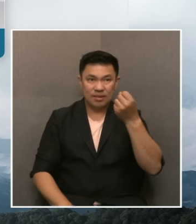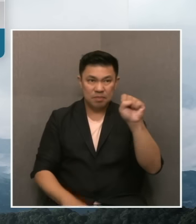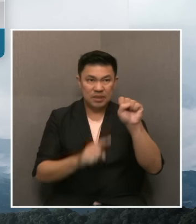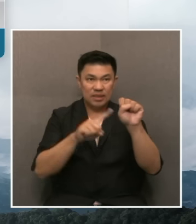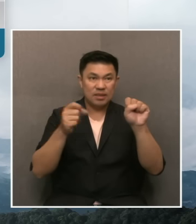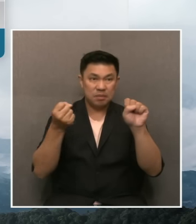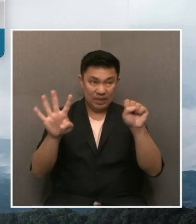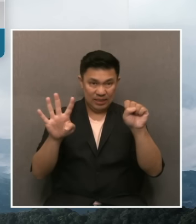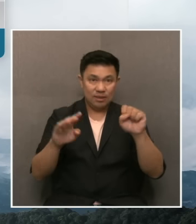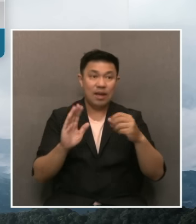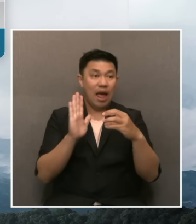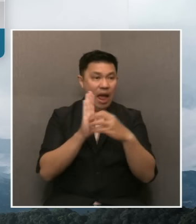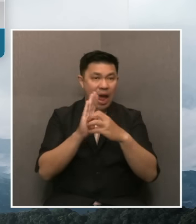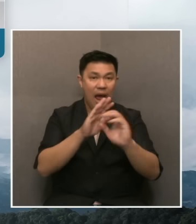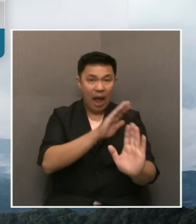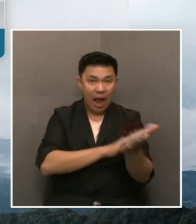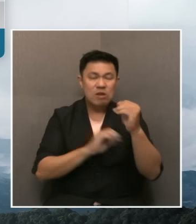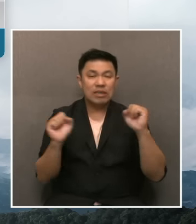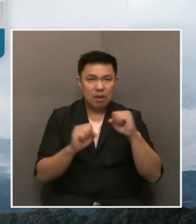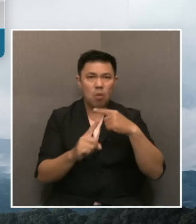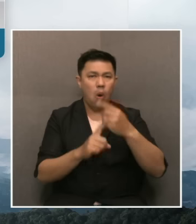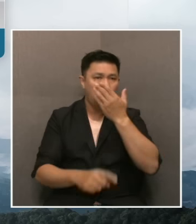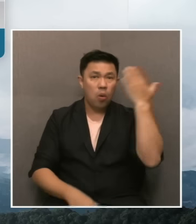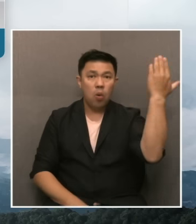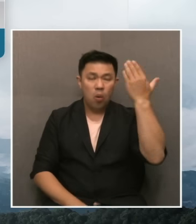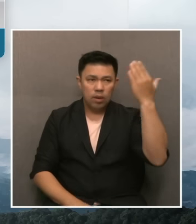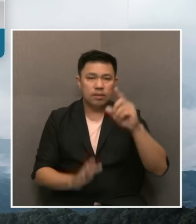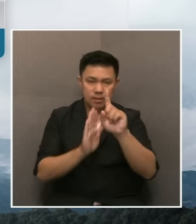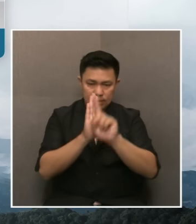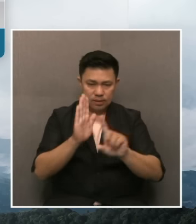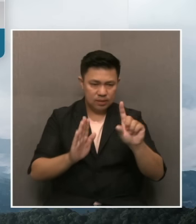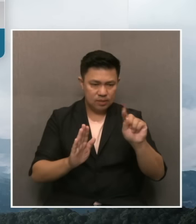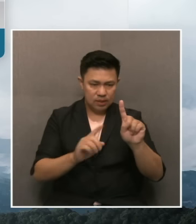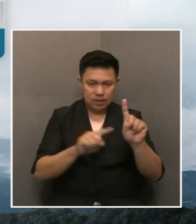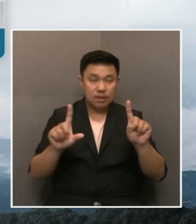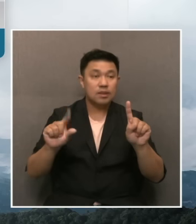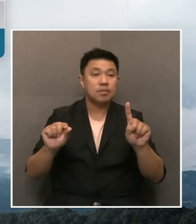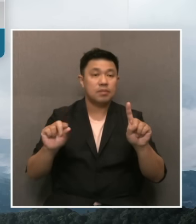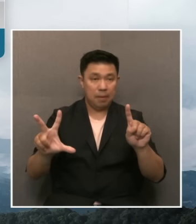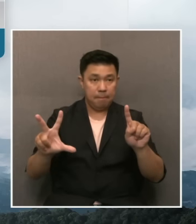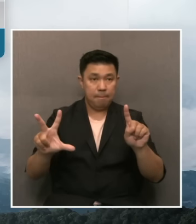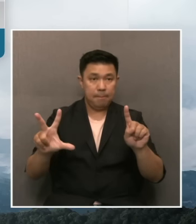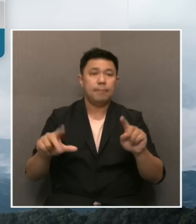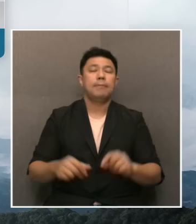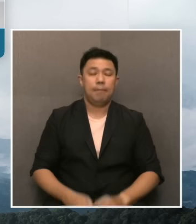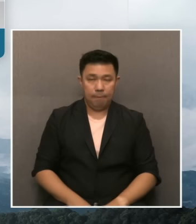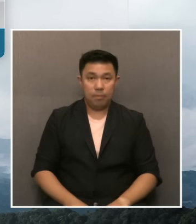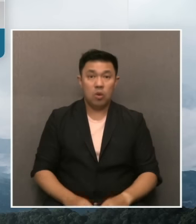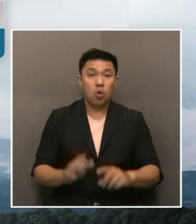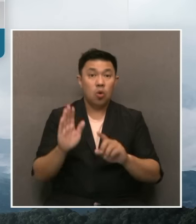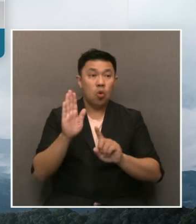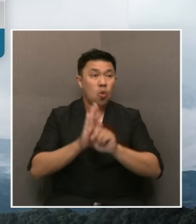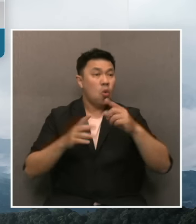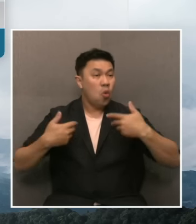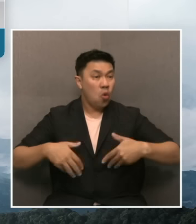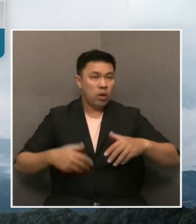กลางอากาศเย็ใตอนเช้ากัมลมแรงอุภาพูต่ําสุด 21 ถึ 23 improvisกลงุด 32